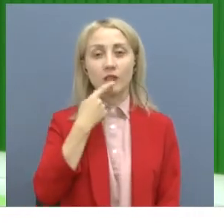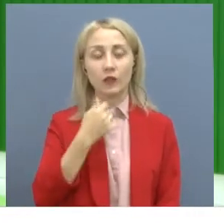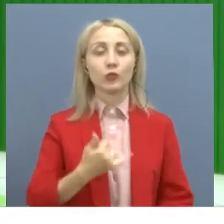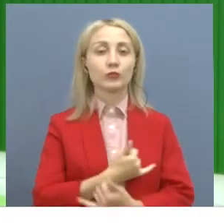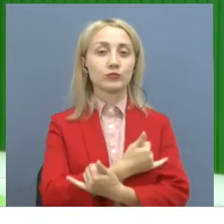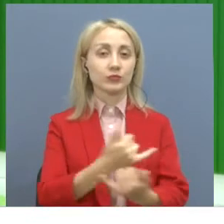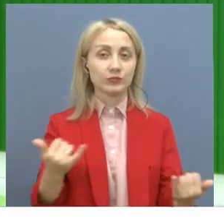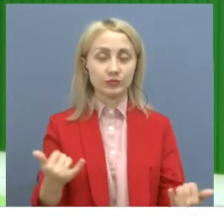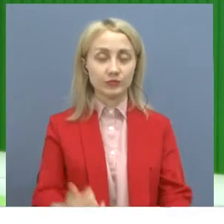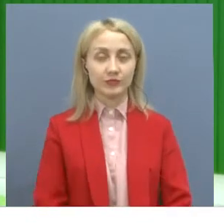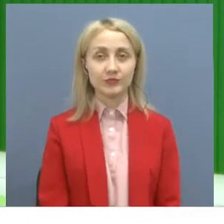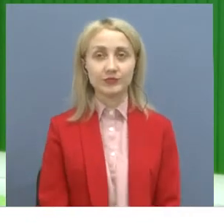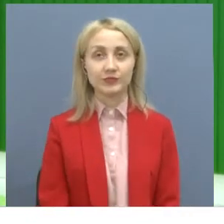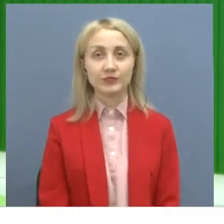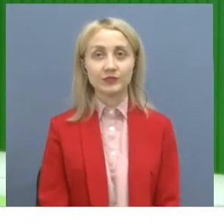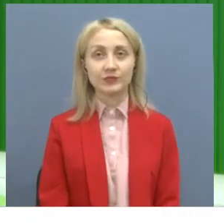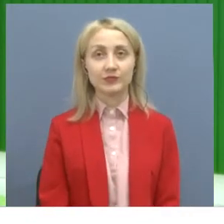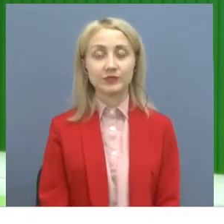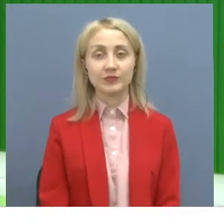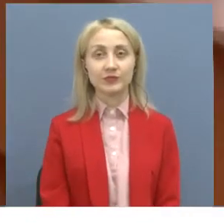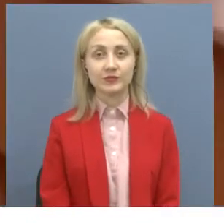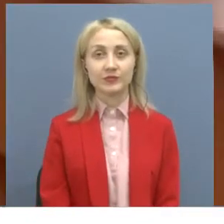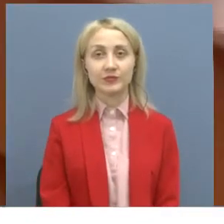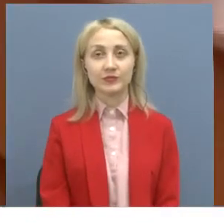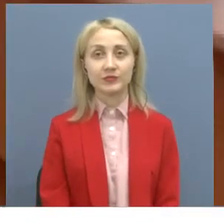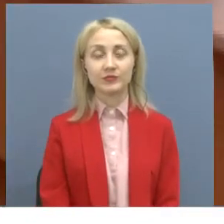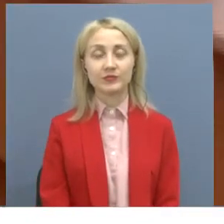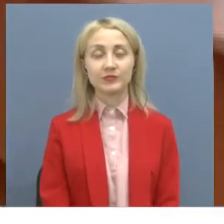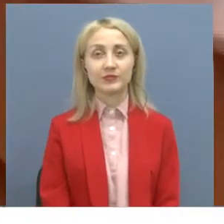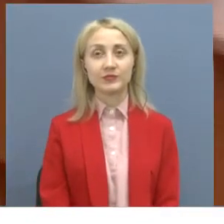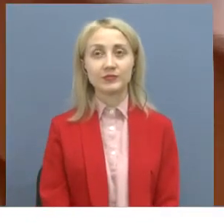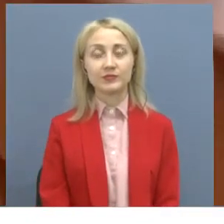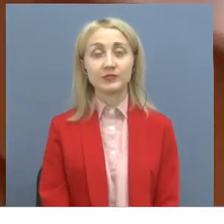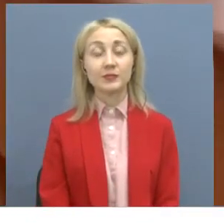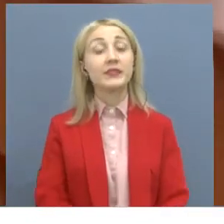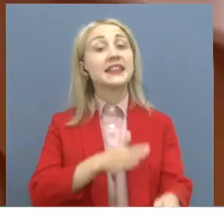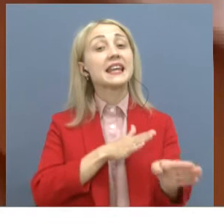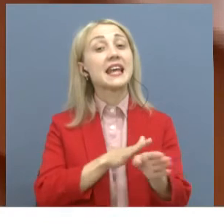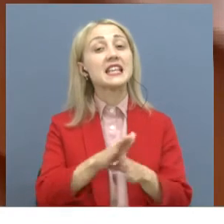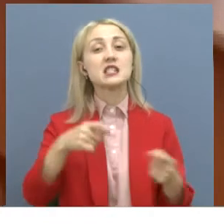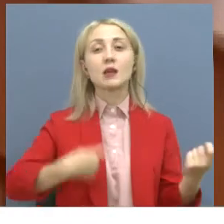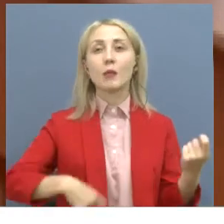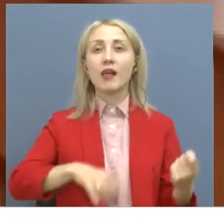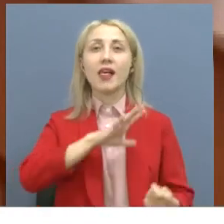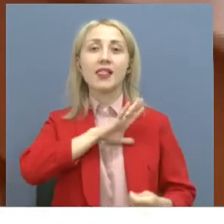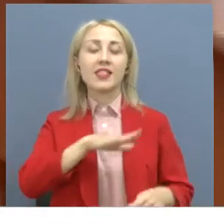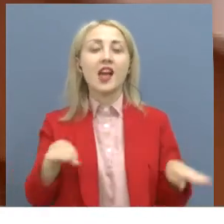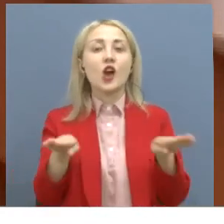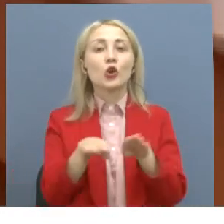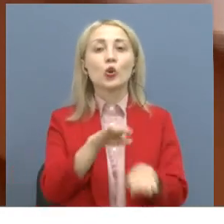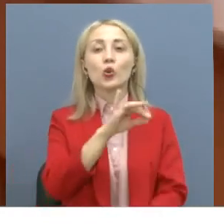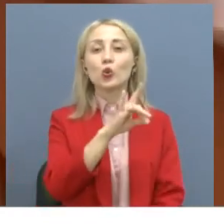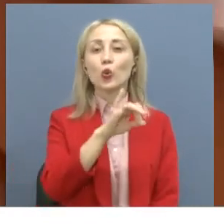жүйесінде ең шын керек мен бірінші қатысатқан байқауым. Ал күй аталымы бойынша Юрий Кочетыгов топ жарып, оқ бойы оза